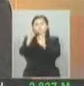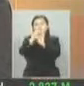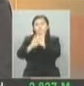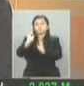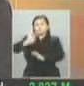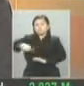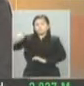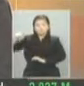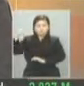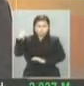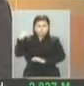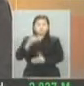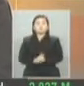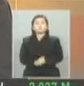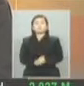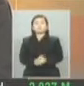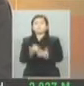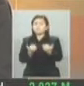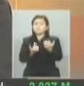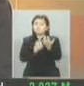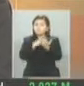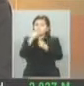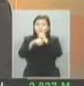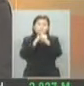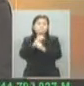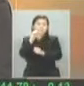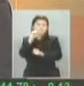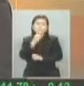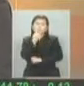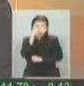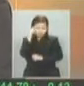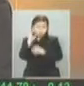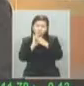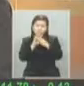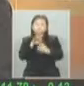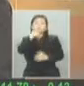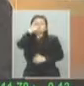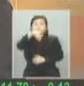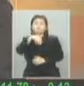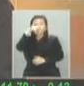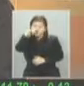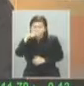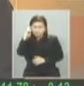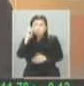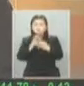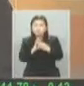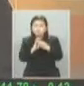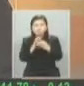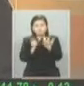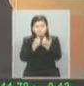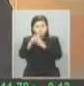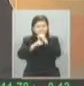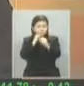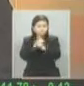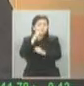ส่วนอนาคตของช้างไทยในอีก20ปีข้างหน้ามีความเป็นห่วงออกมาจากนักอนุรักษ์ช้างนะคะที่ระบุว่าอีก20ปีข้างหน้